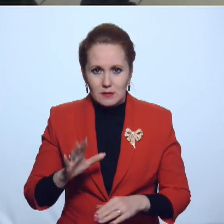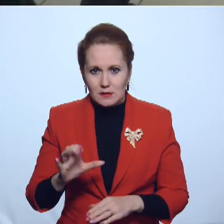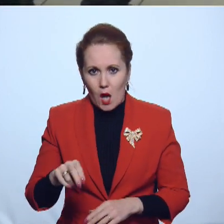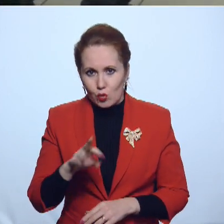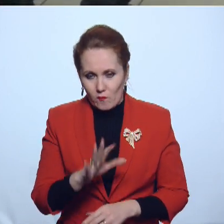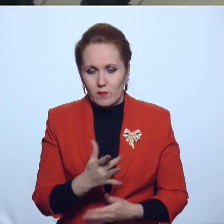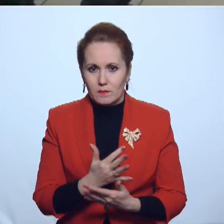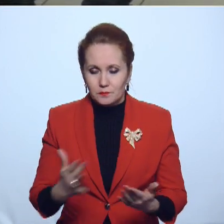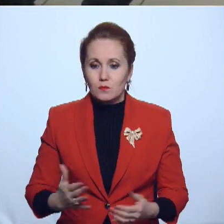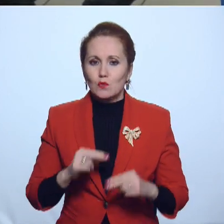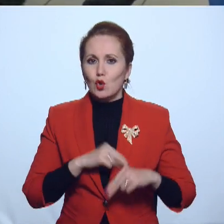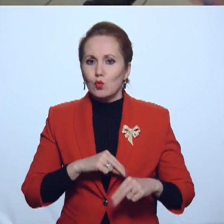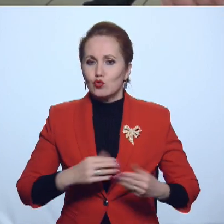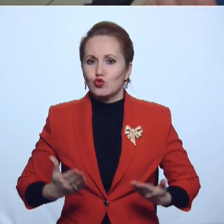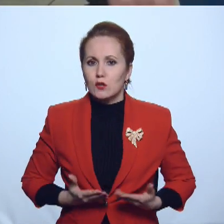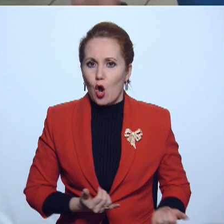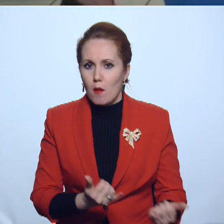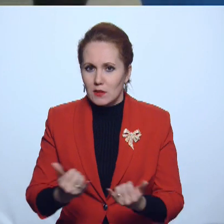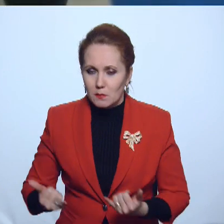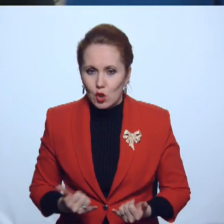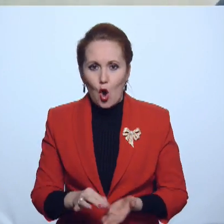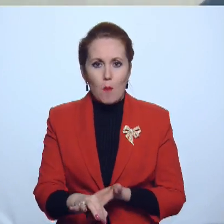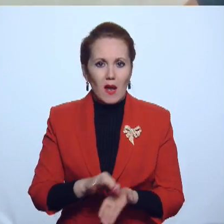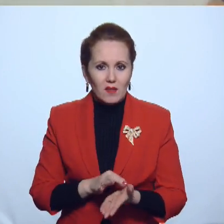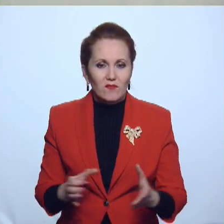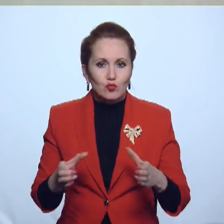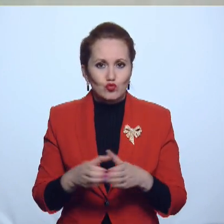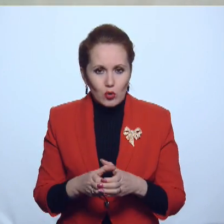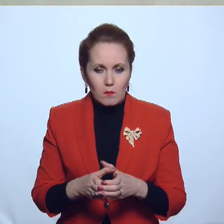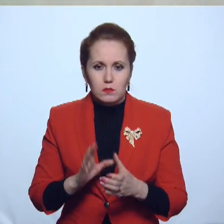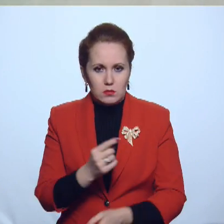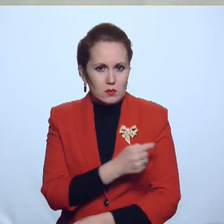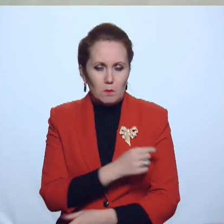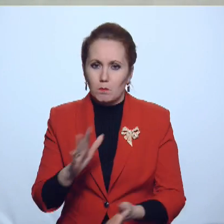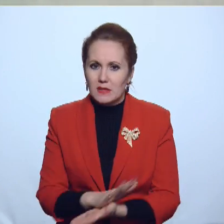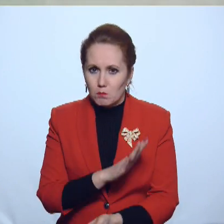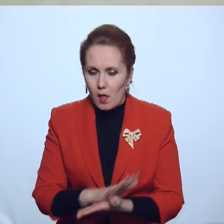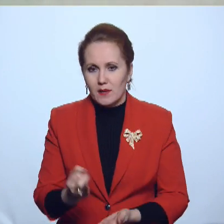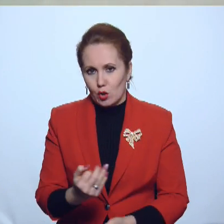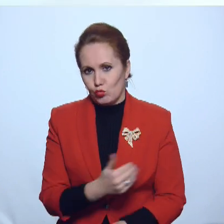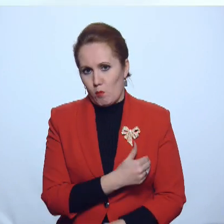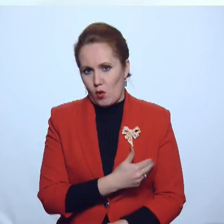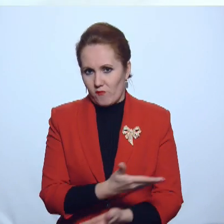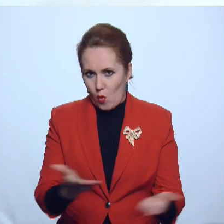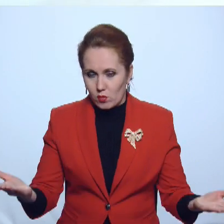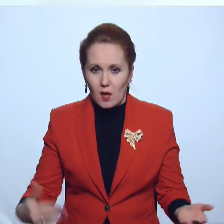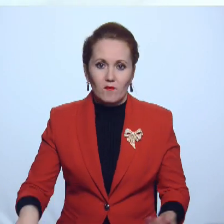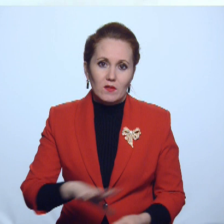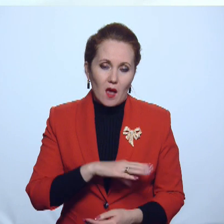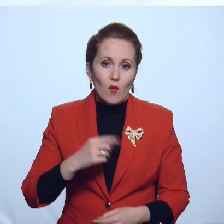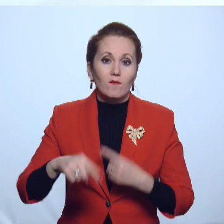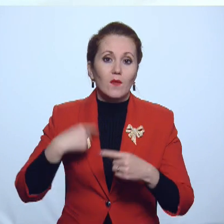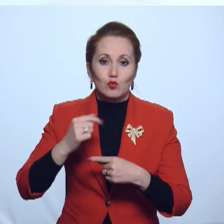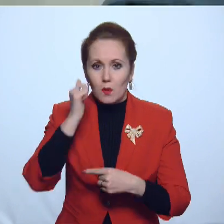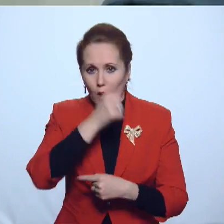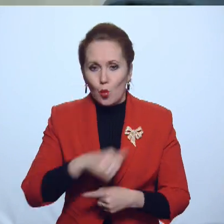служб жизнеобеспечения в оперативном штабе напомнили, вся вакцинация будет бесплатной и добровольной. Всего в следующем году в Удмуртии